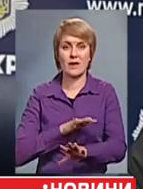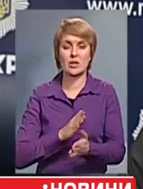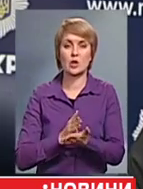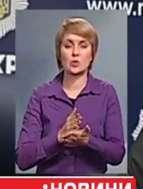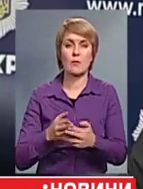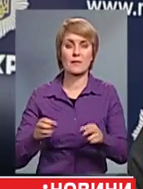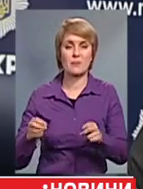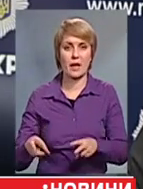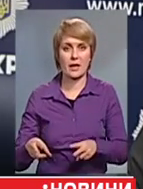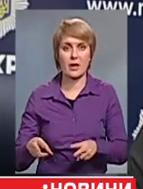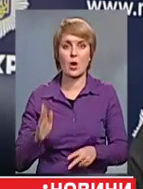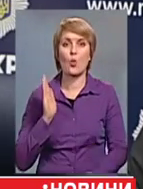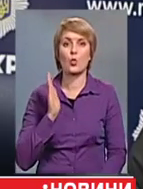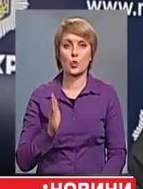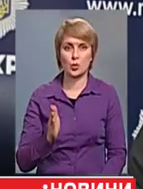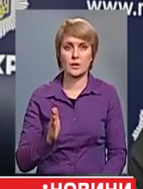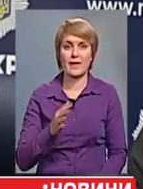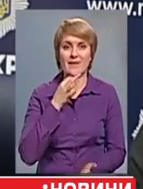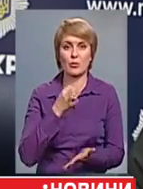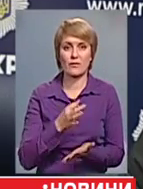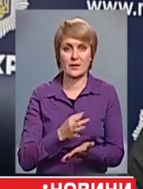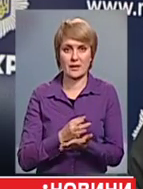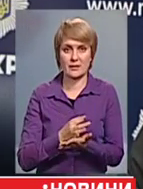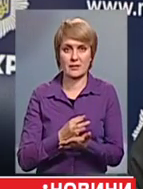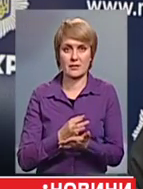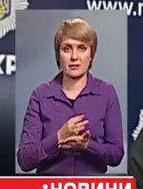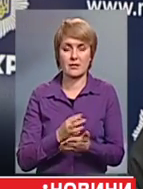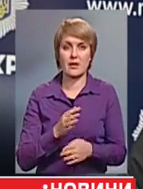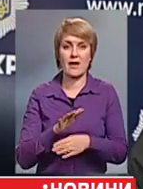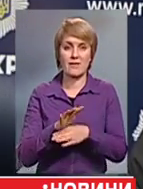Служби безпеки будуть відповідати вогнем на враження.